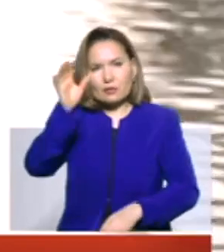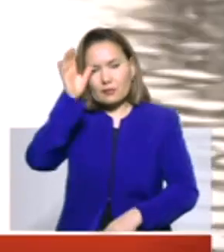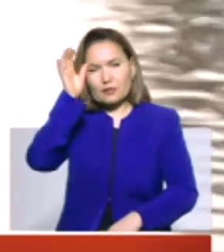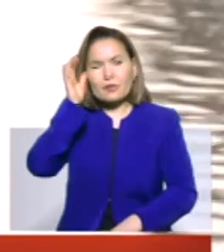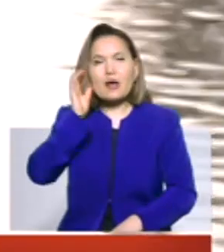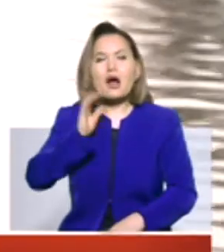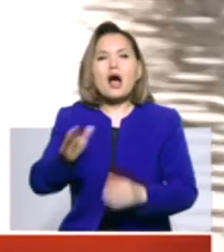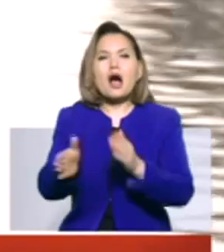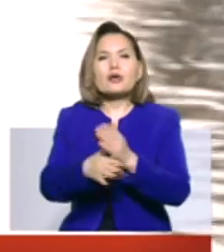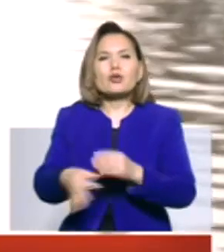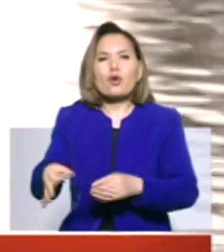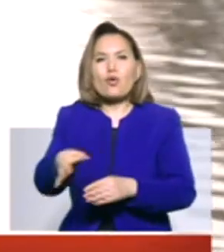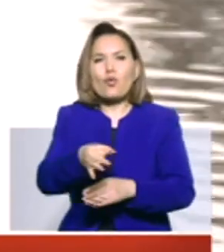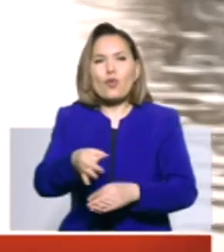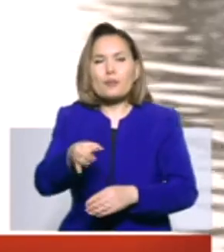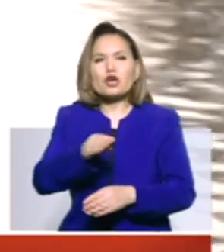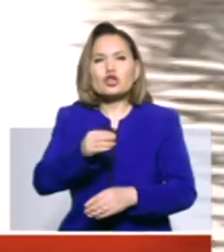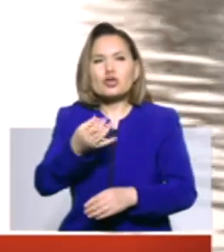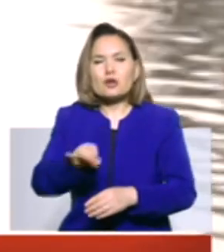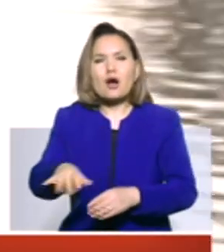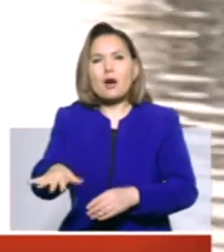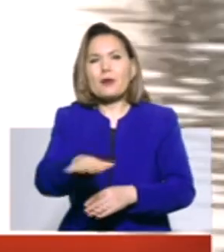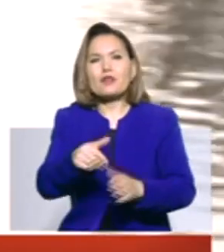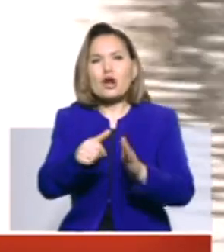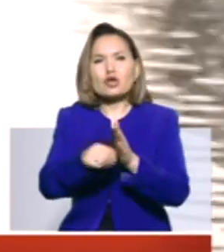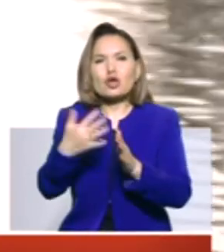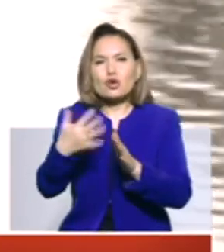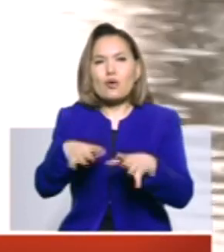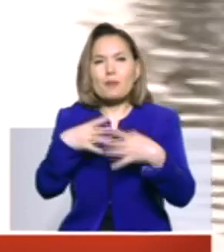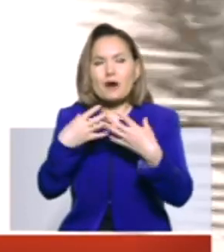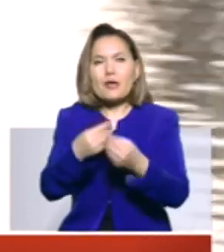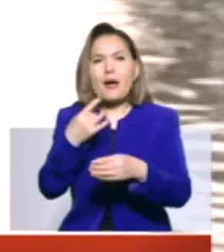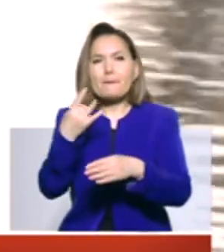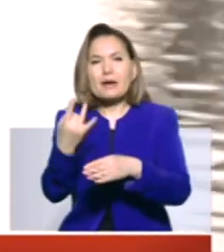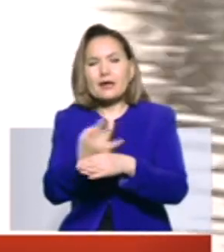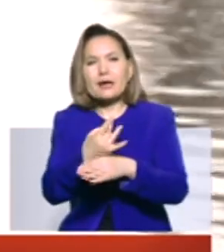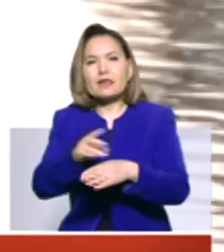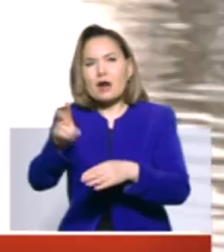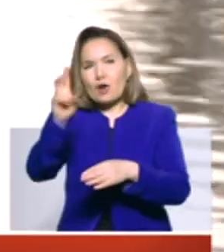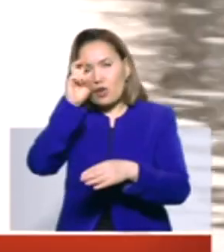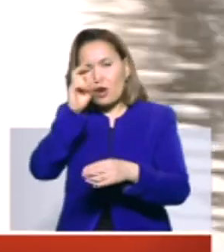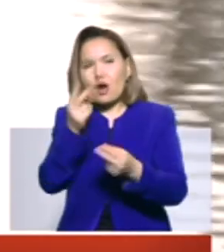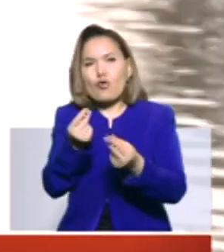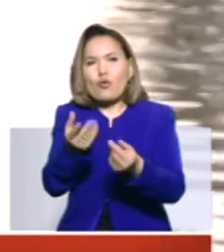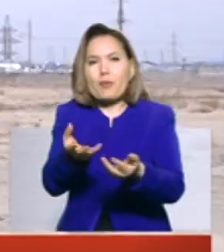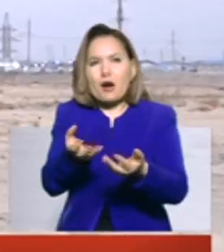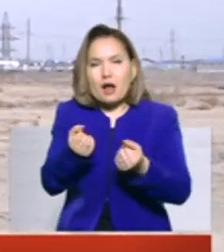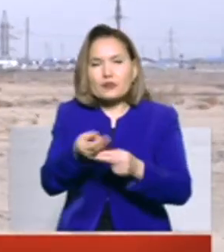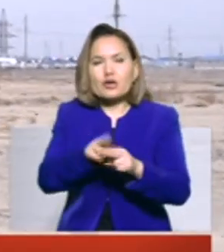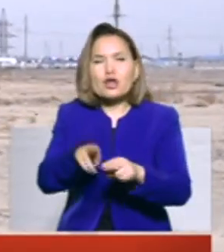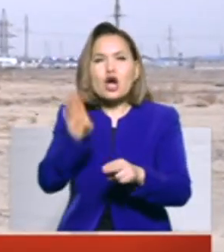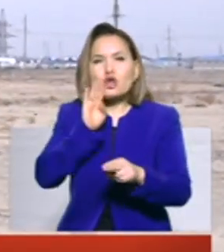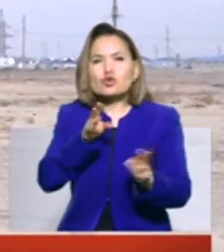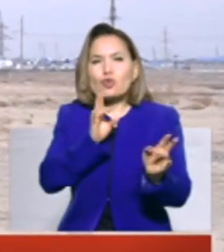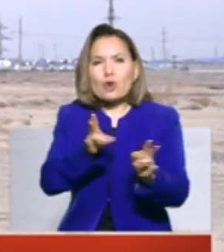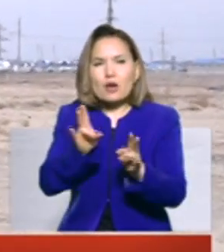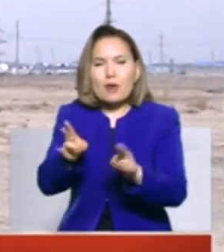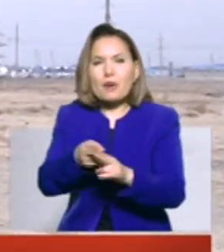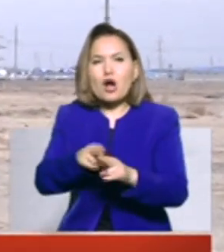Ал Атырау облысы Жылыой ауданында 650 отбасы бір реттік материалдық көмек алды. Судан зардап